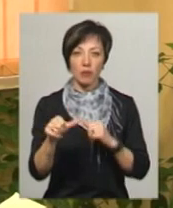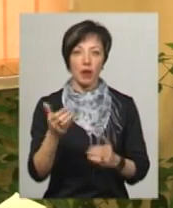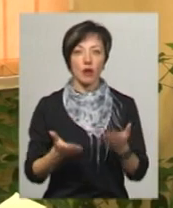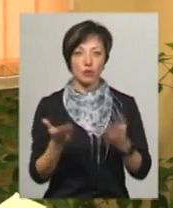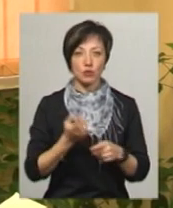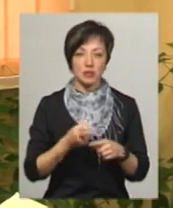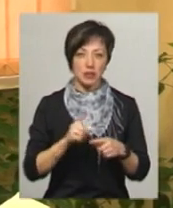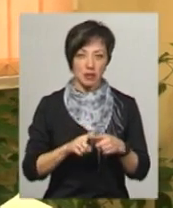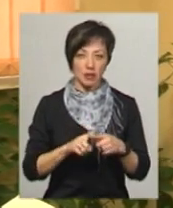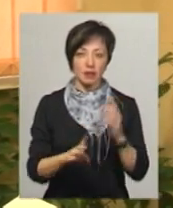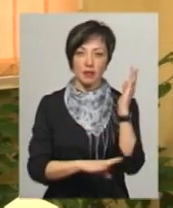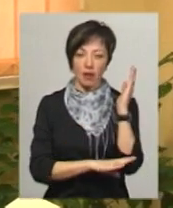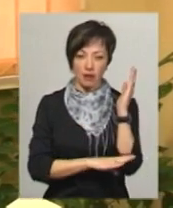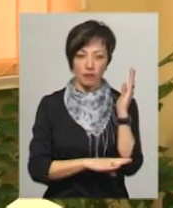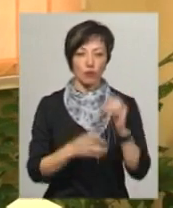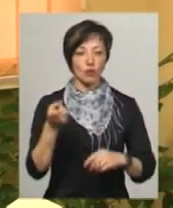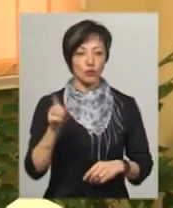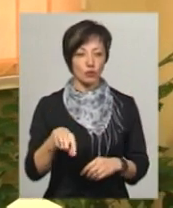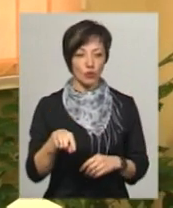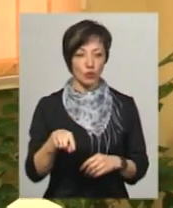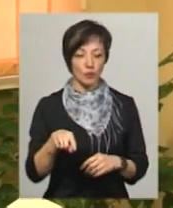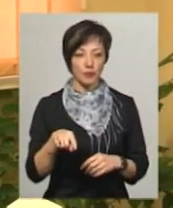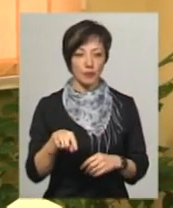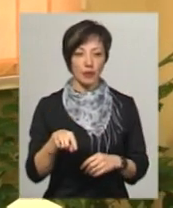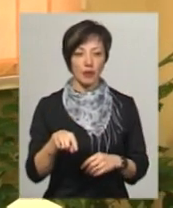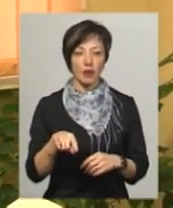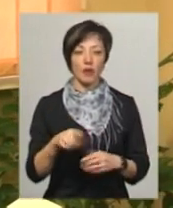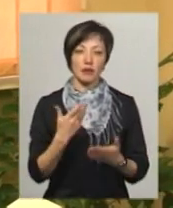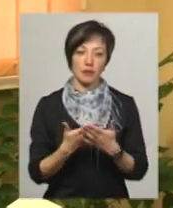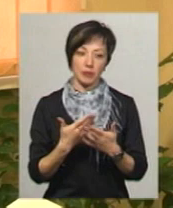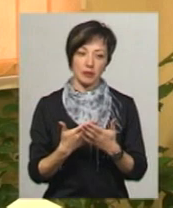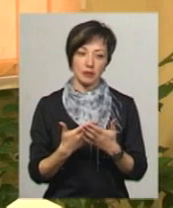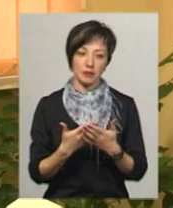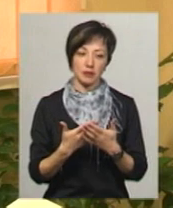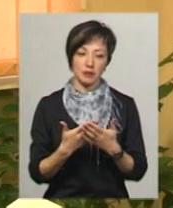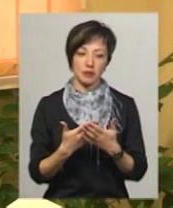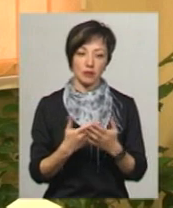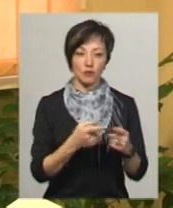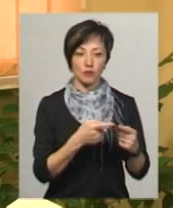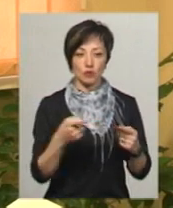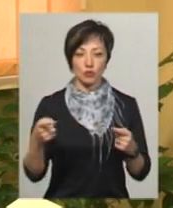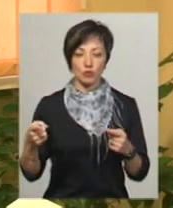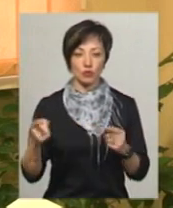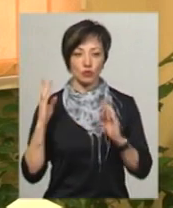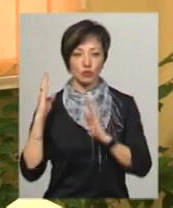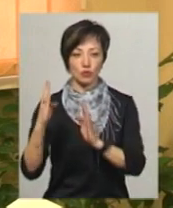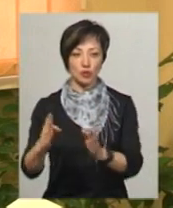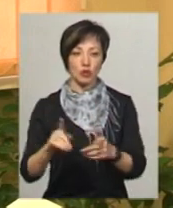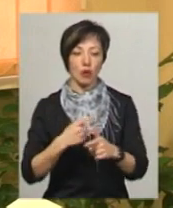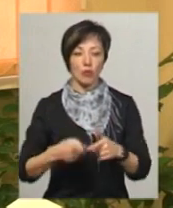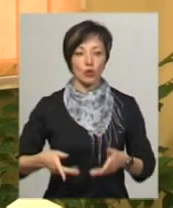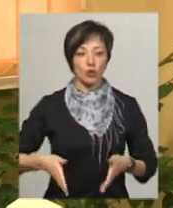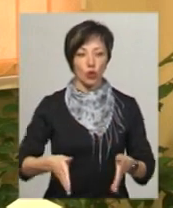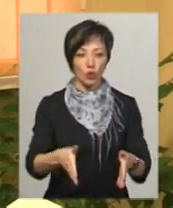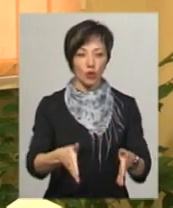це дерево, то яке є, наприклад, вздовж узбіччя чи вздовж дороги, яке